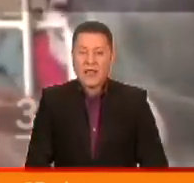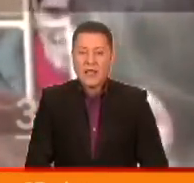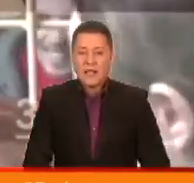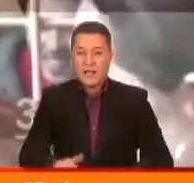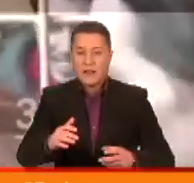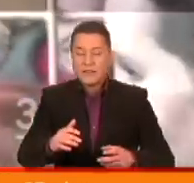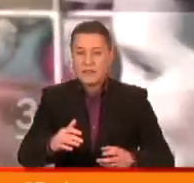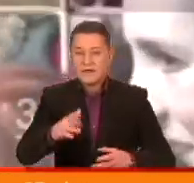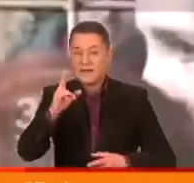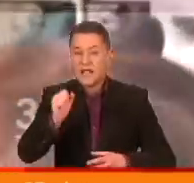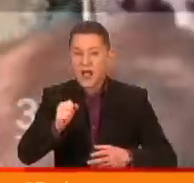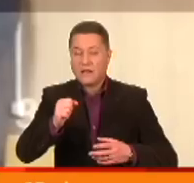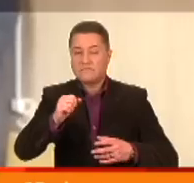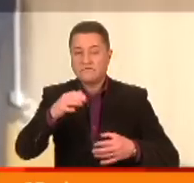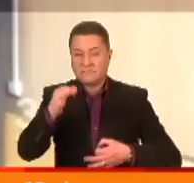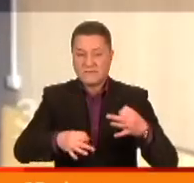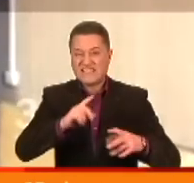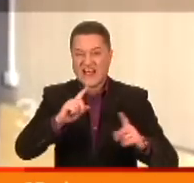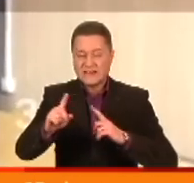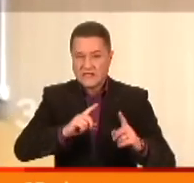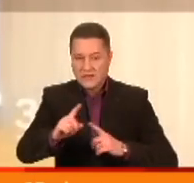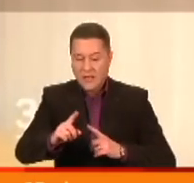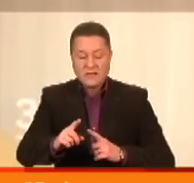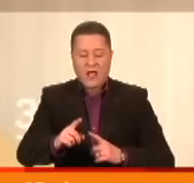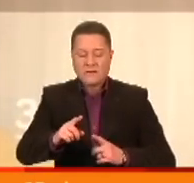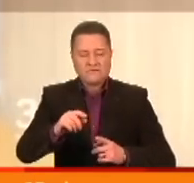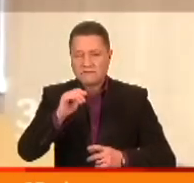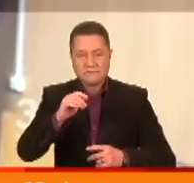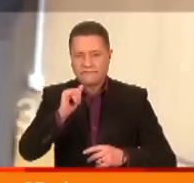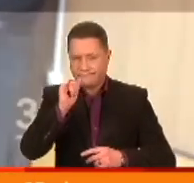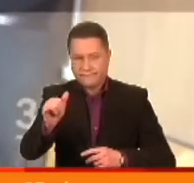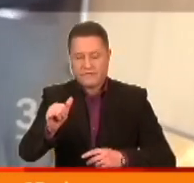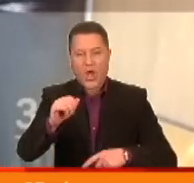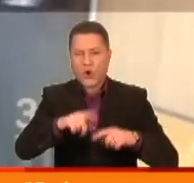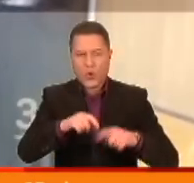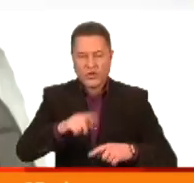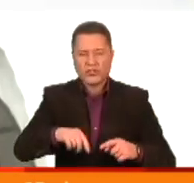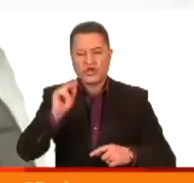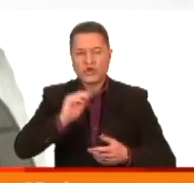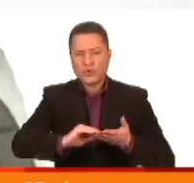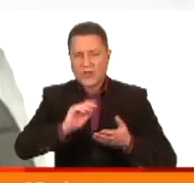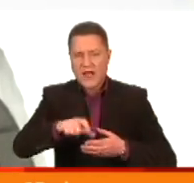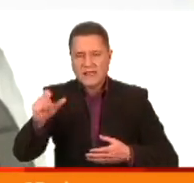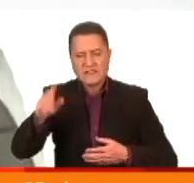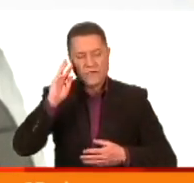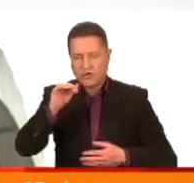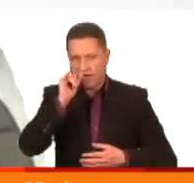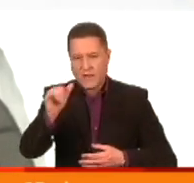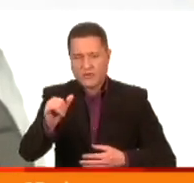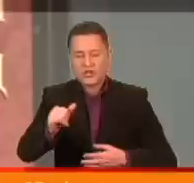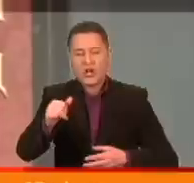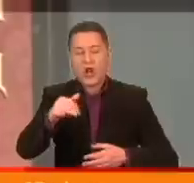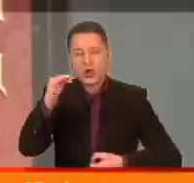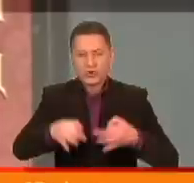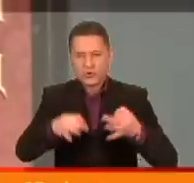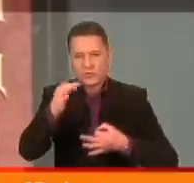Щоправда, власне, на засідання ані родичів, ані журналістів, ані консулів не пустили. Судді одностайно вирішили проводити його